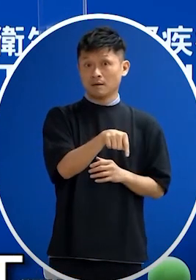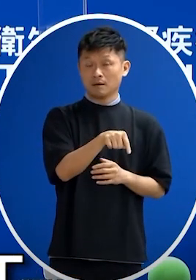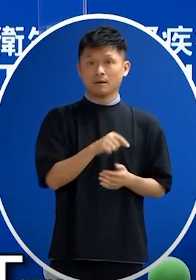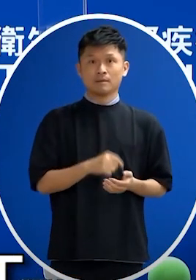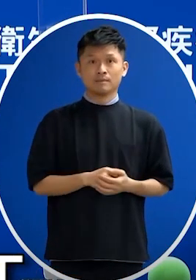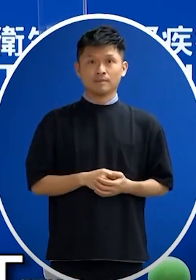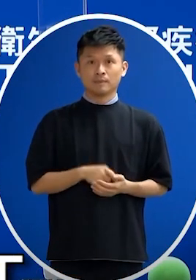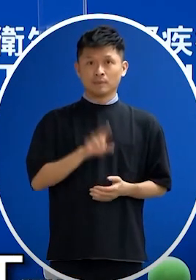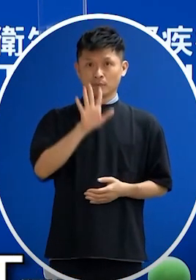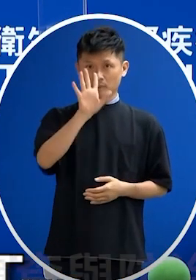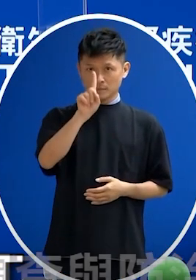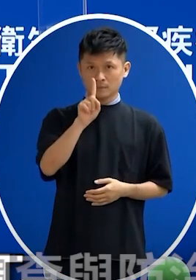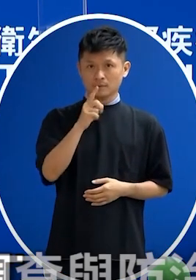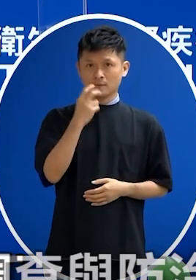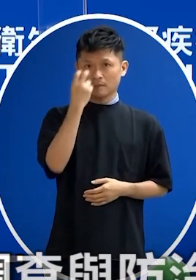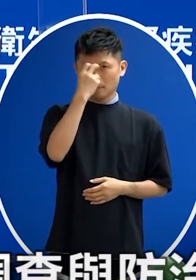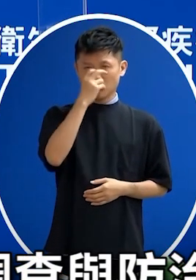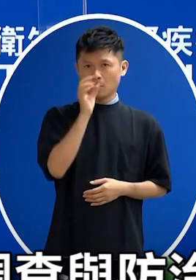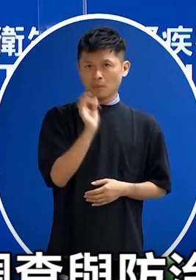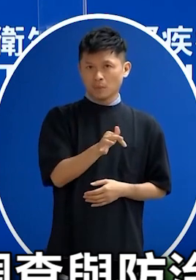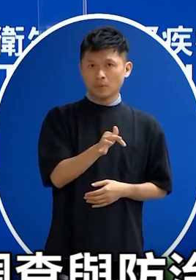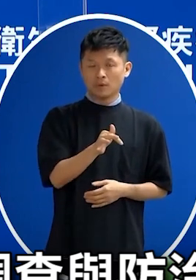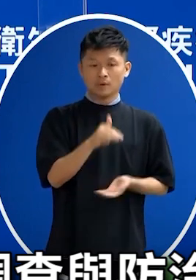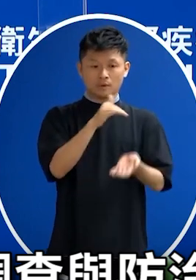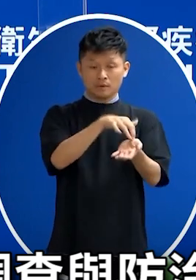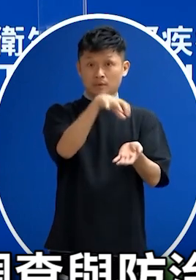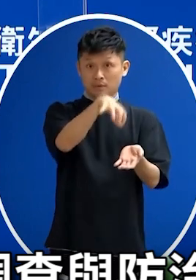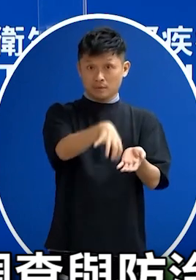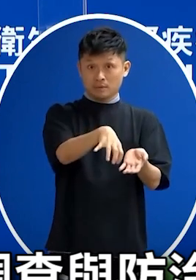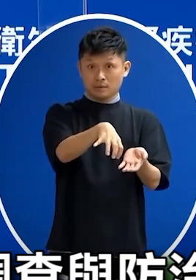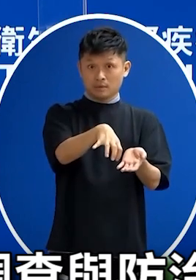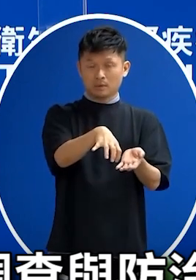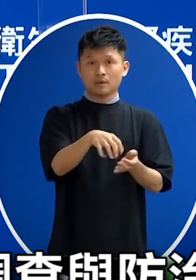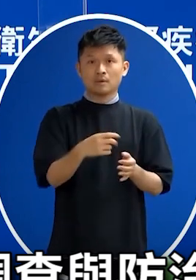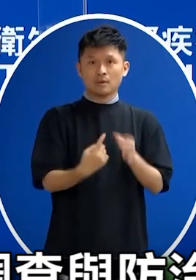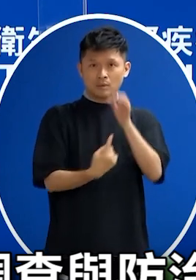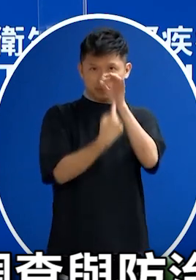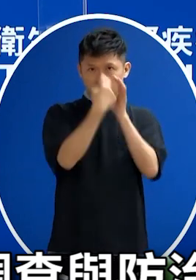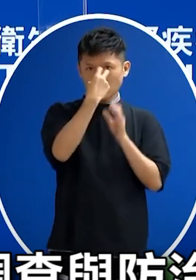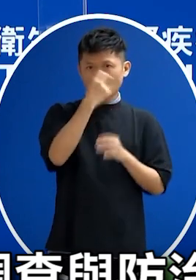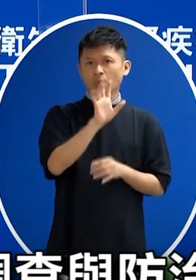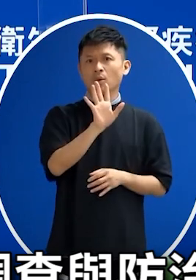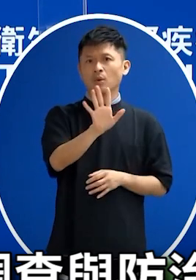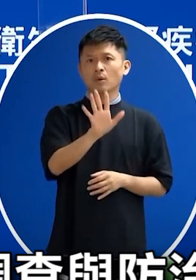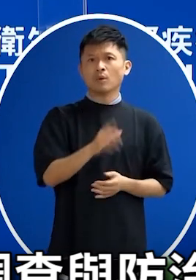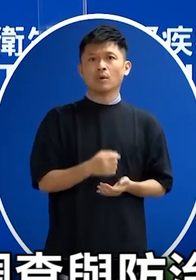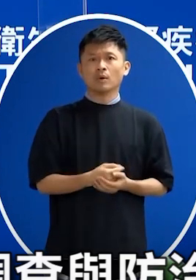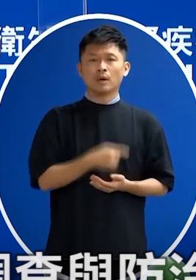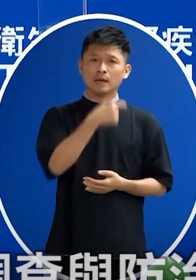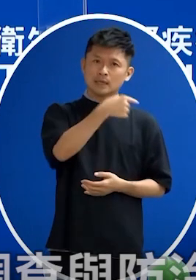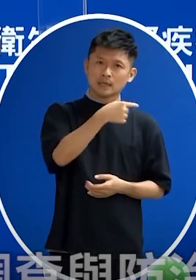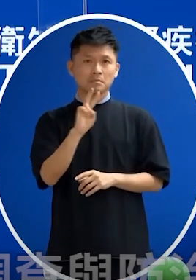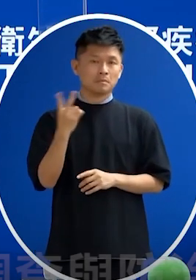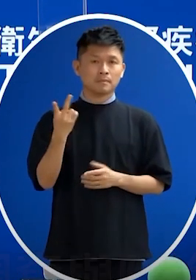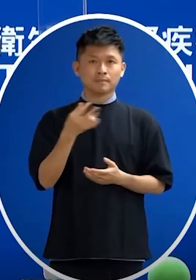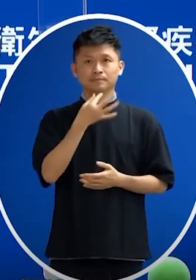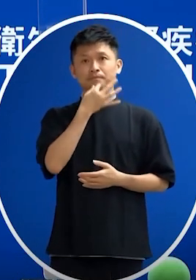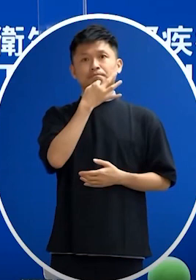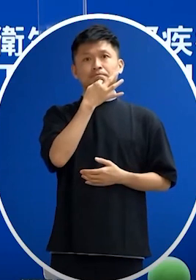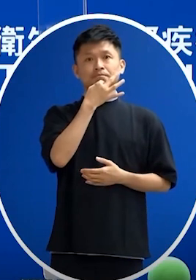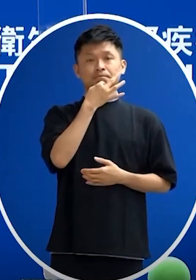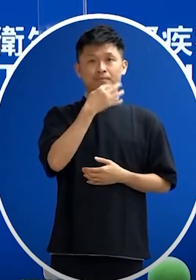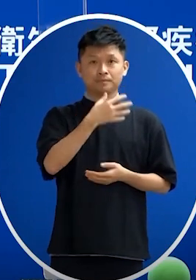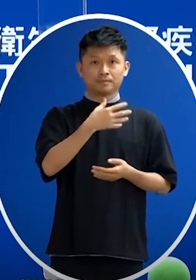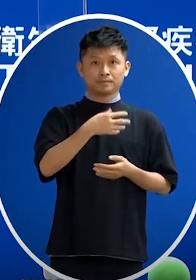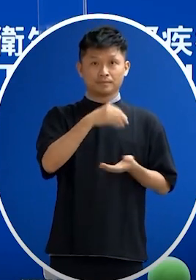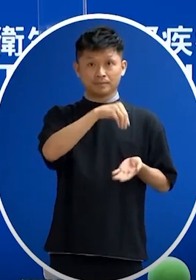过一个快筛，哈，然后在医院里面哈也有检验过哈，但是也都有阴阳的一个情况，检体也送到